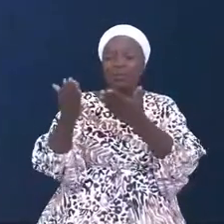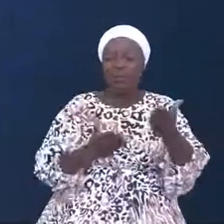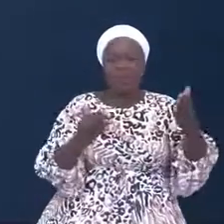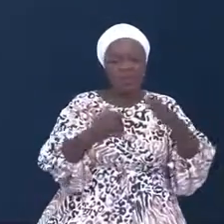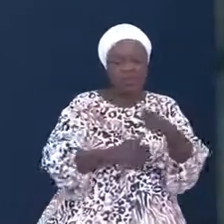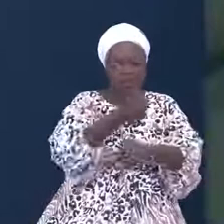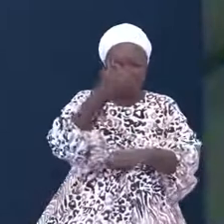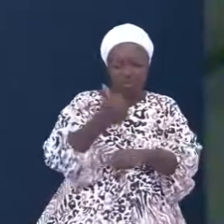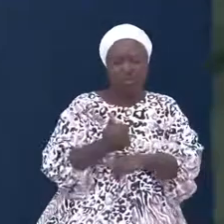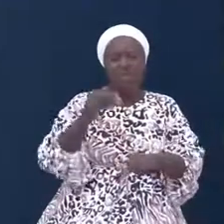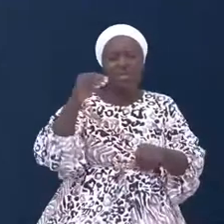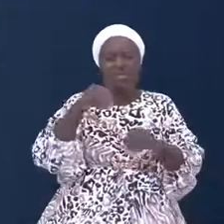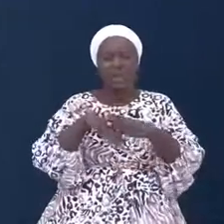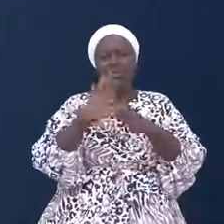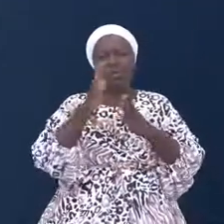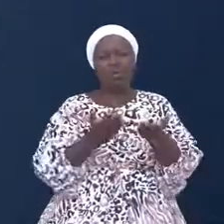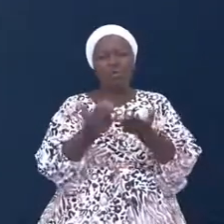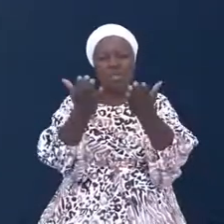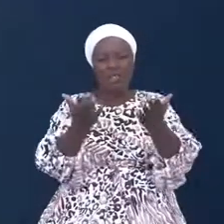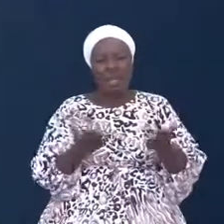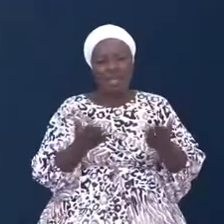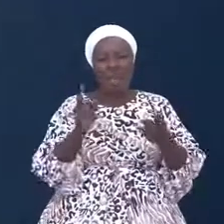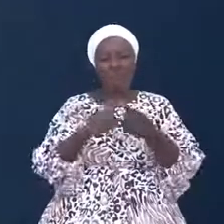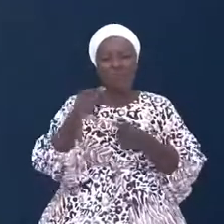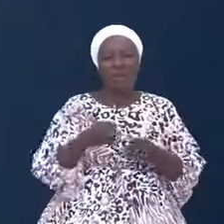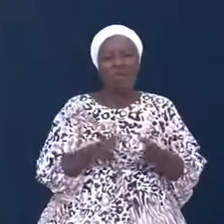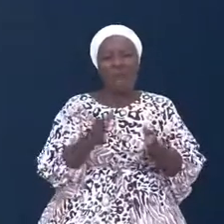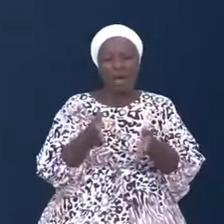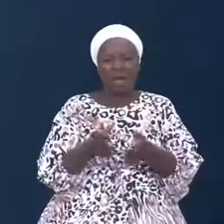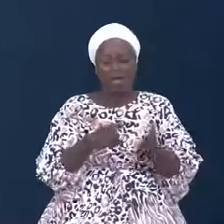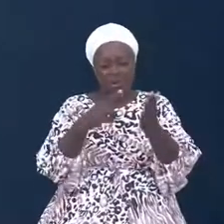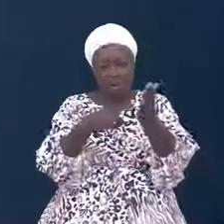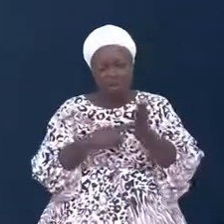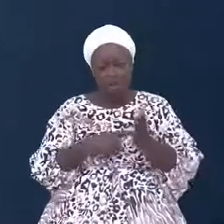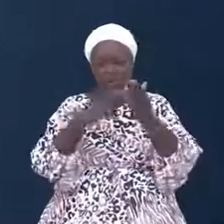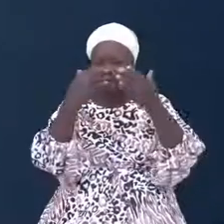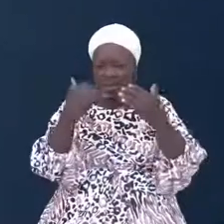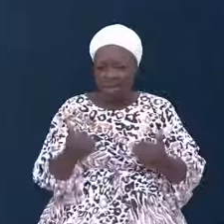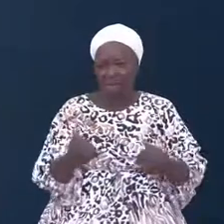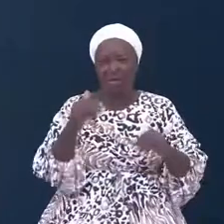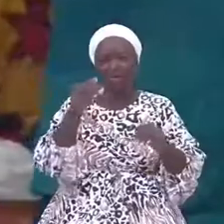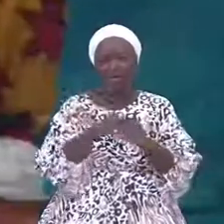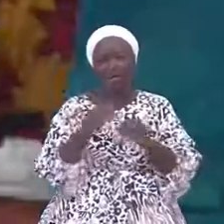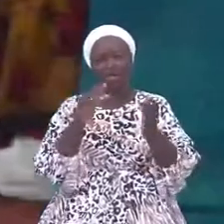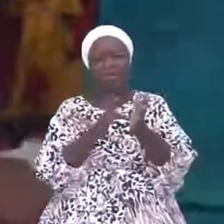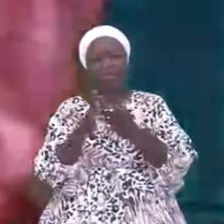tu lui en parles, moi j'apporterai la confirmation à tes désirs, à tes